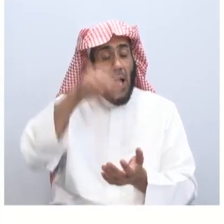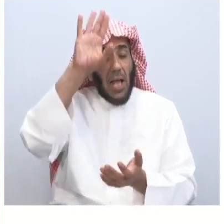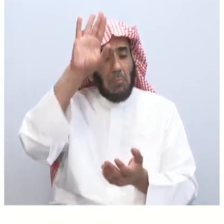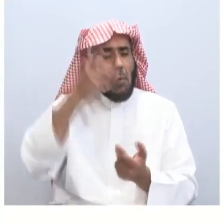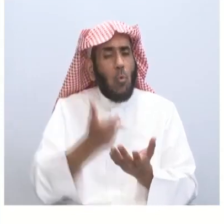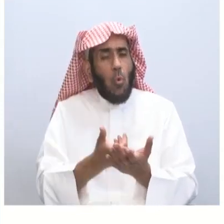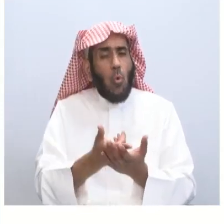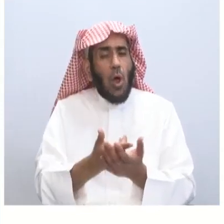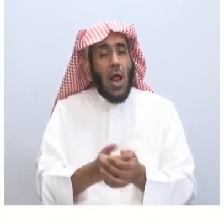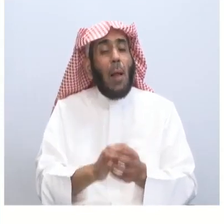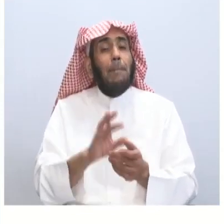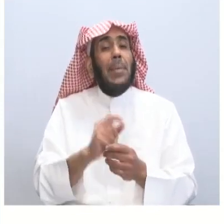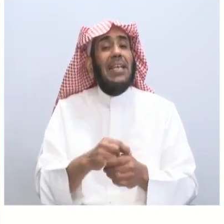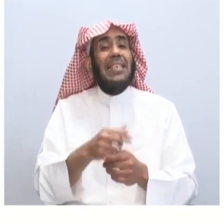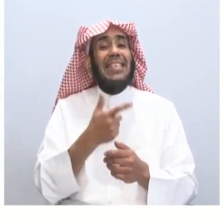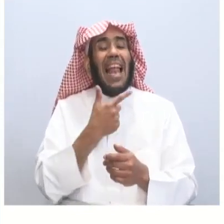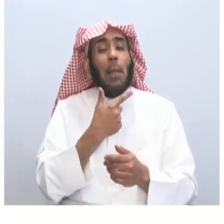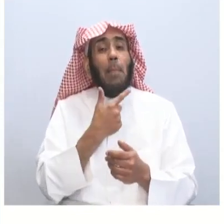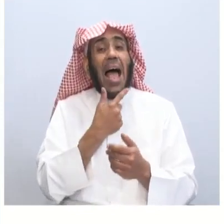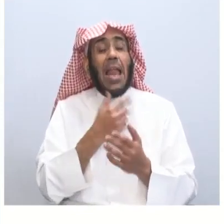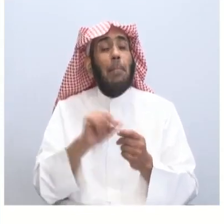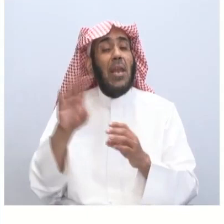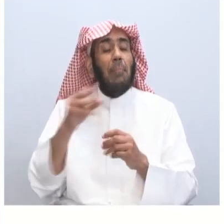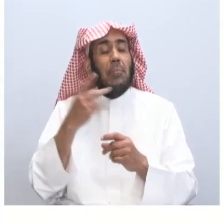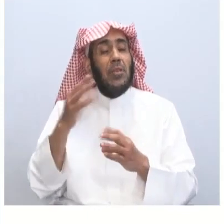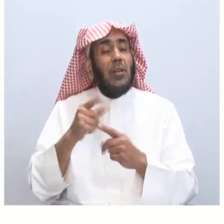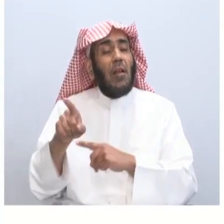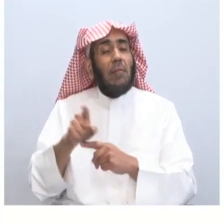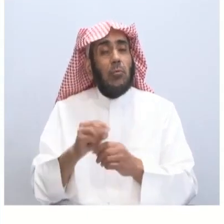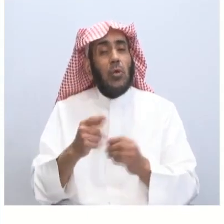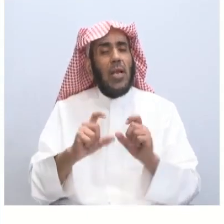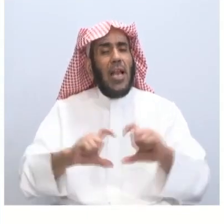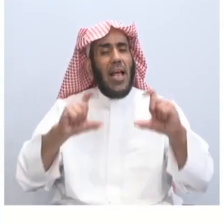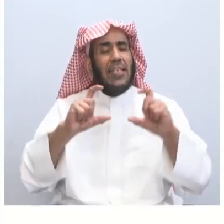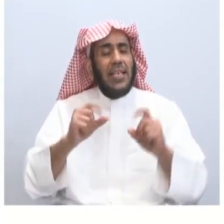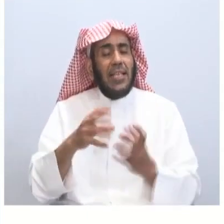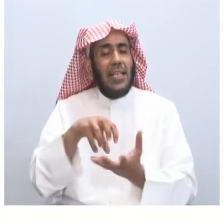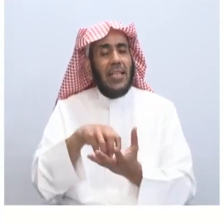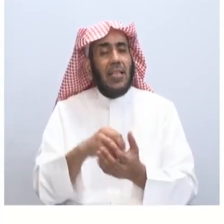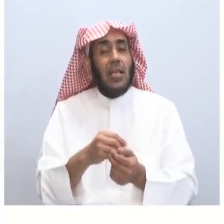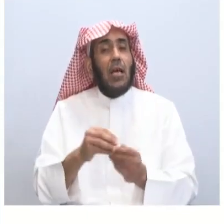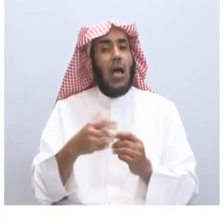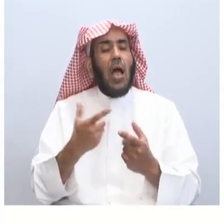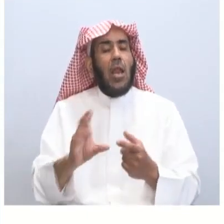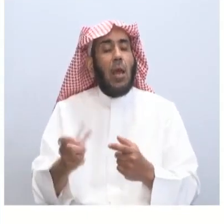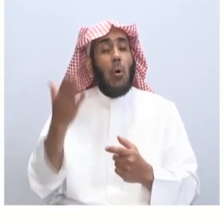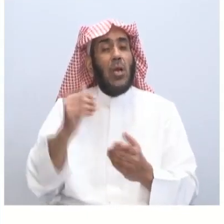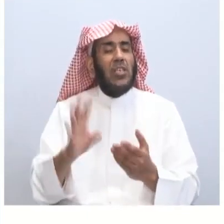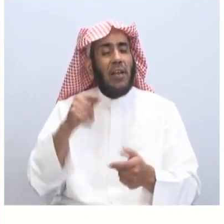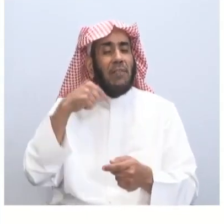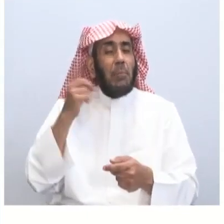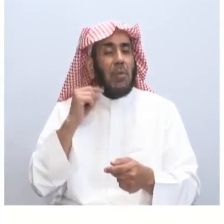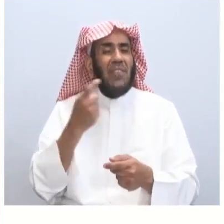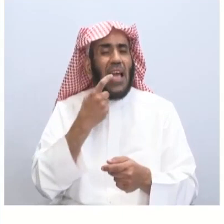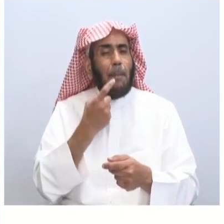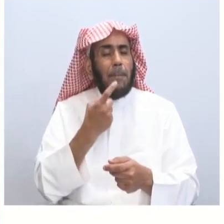الشريفين الملك سلمان بن عبد العزيز ال سعود للحديث النبوي الشريف في المدينه المنوره في